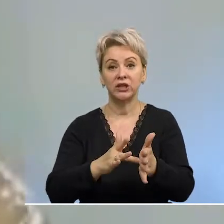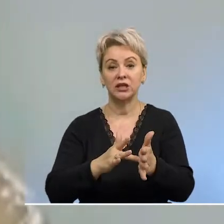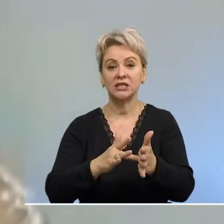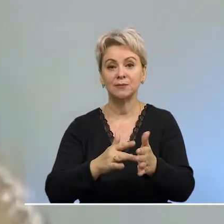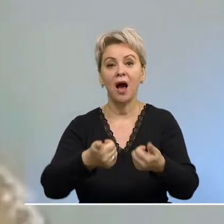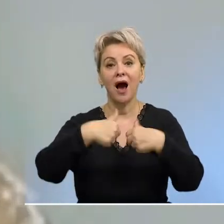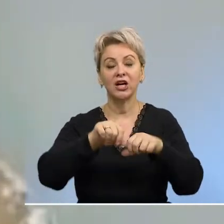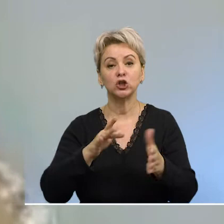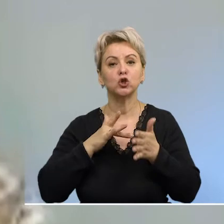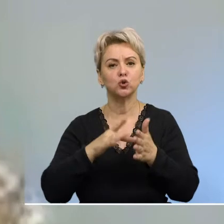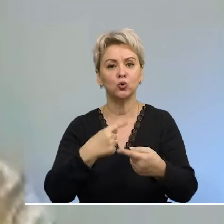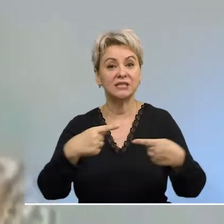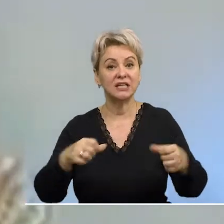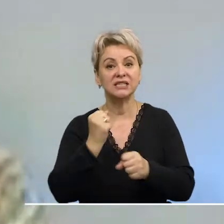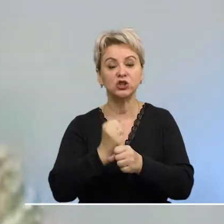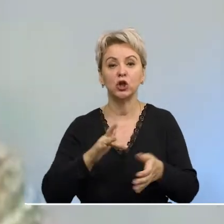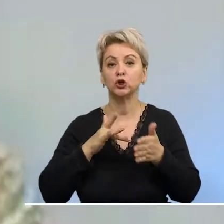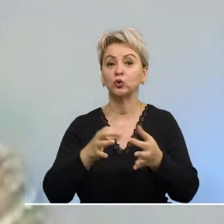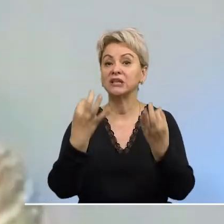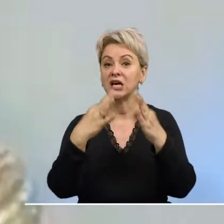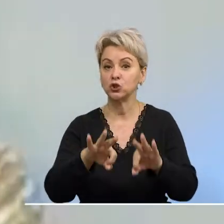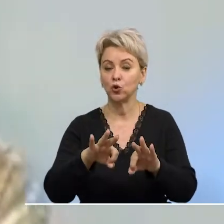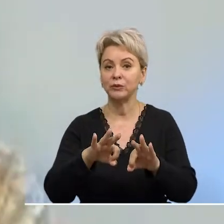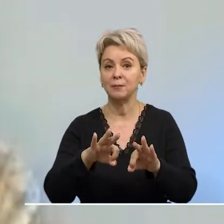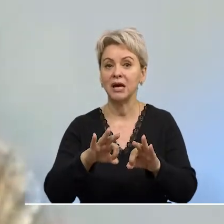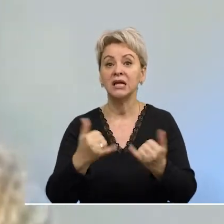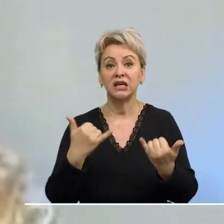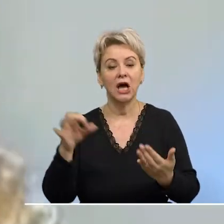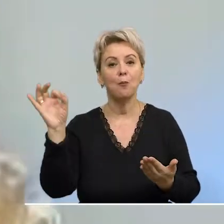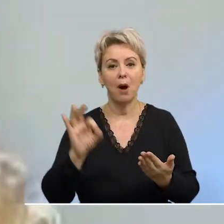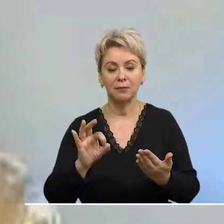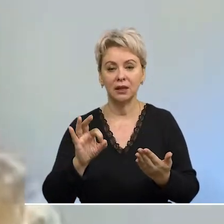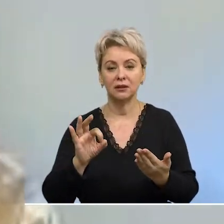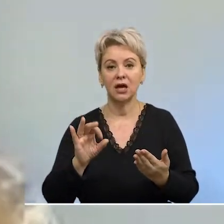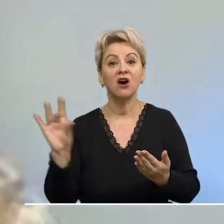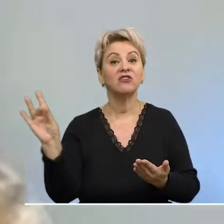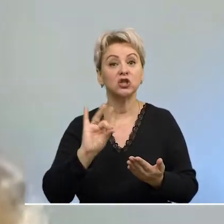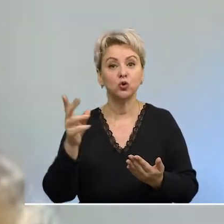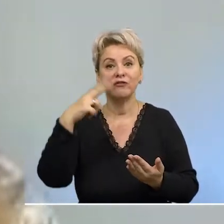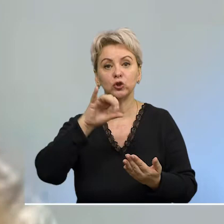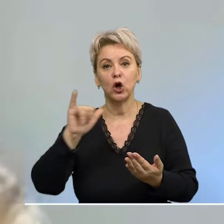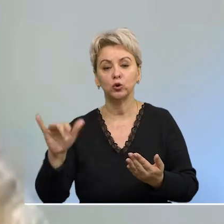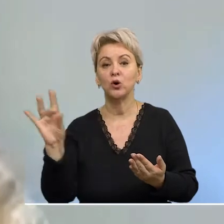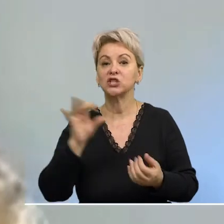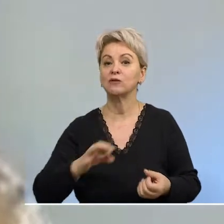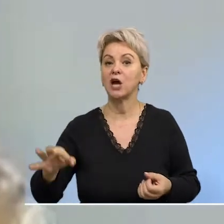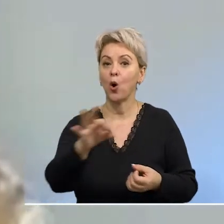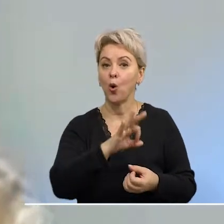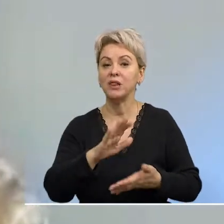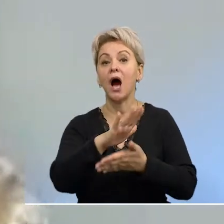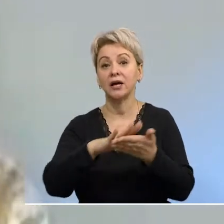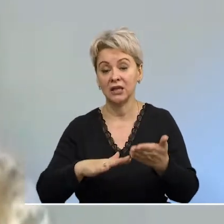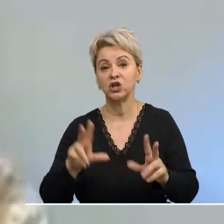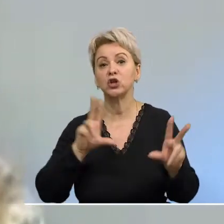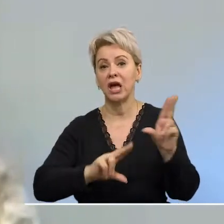туризм, организовать экскурсии и сделать туризм доступным. Ну, на данный момент в Ростове-на-Дону, в Ростовской области,